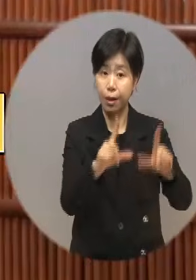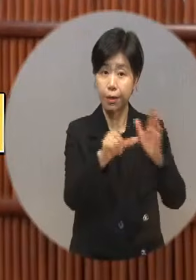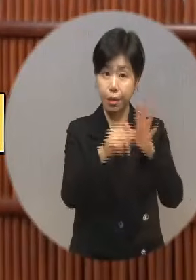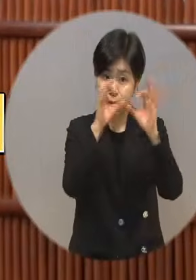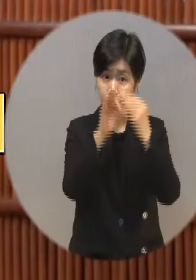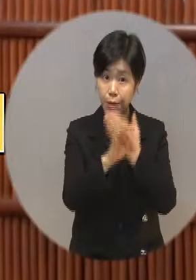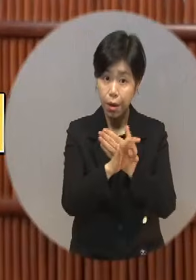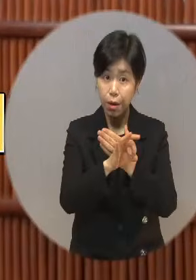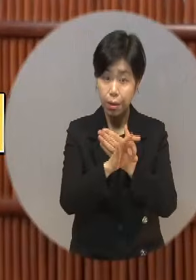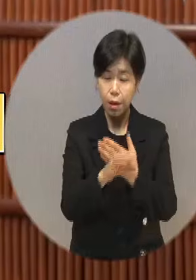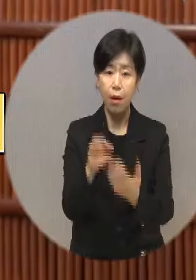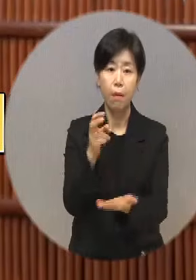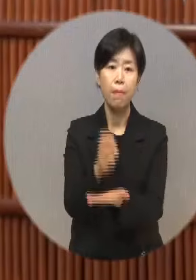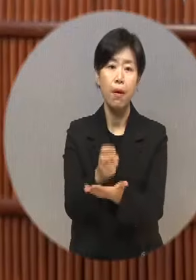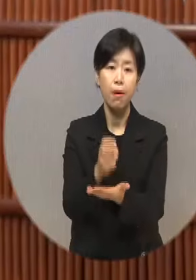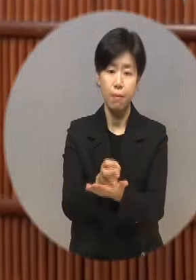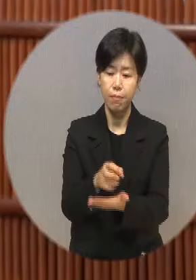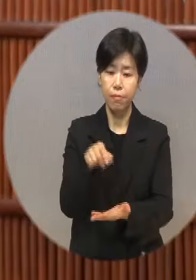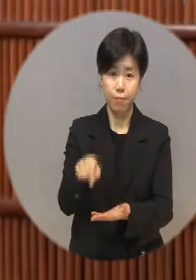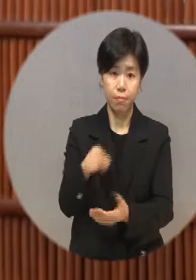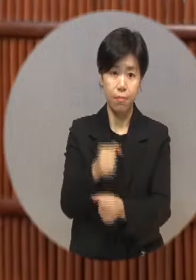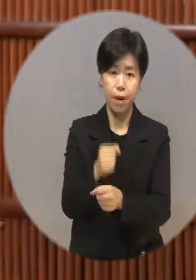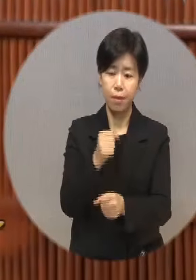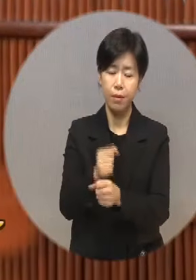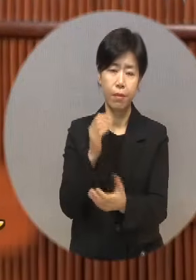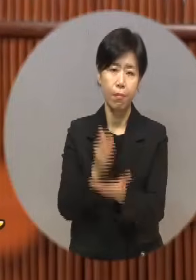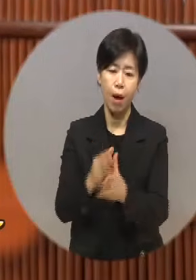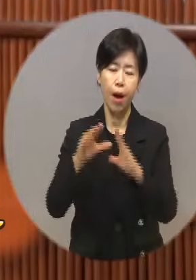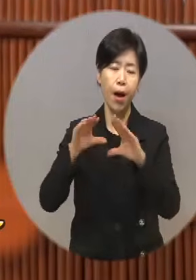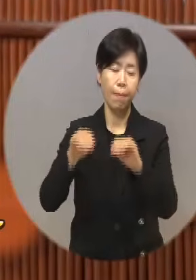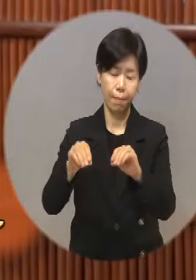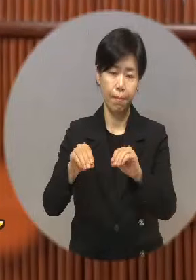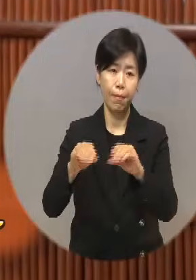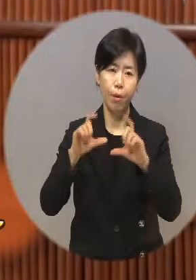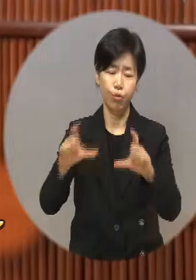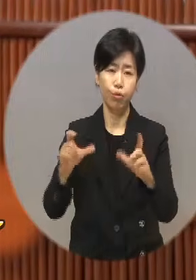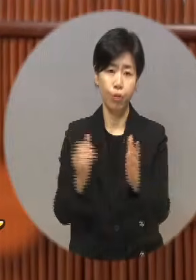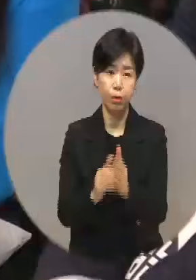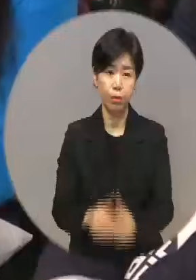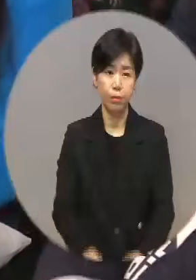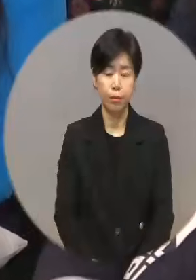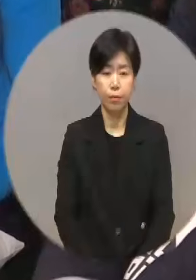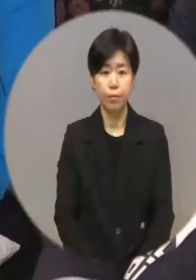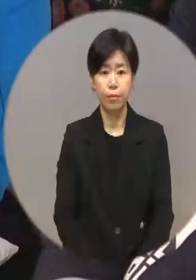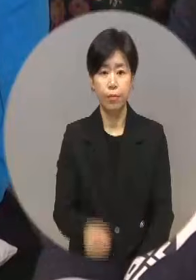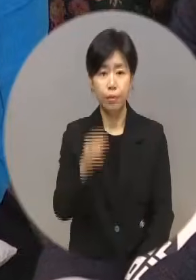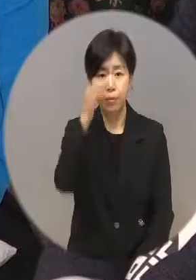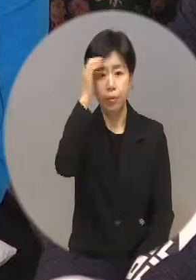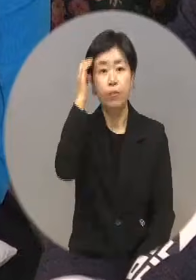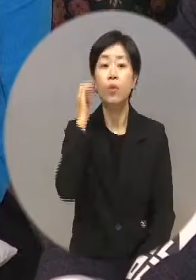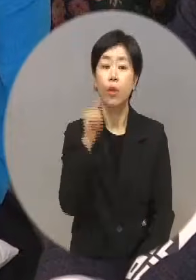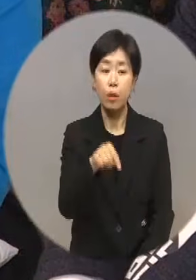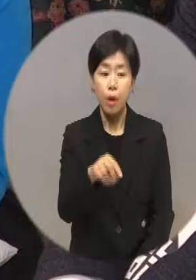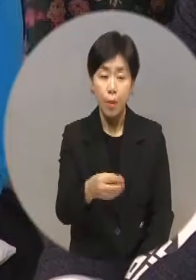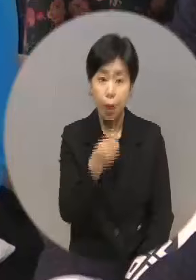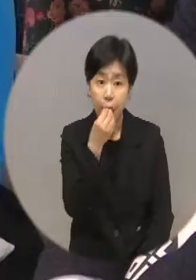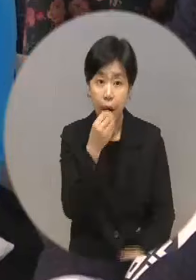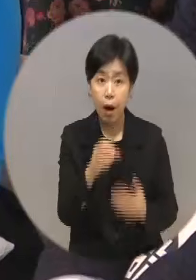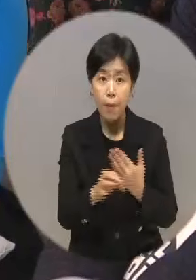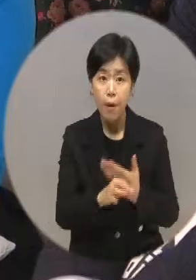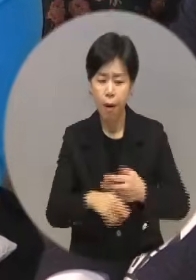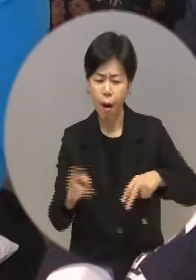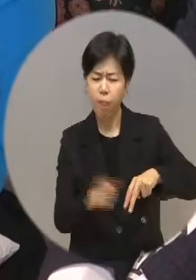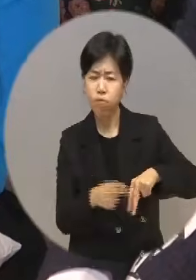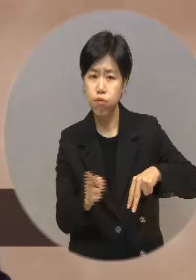형법에 금했어요. 곤장 몇 대를 친다. 약과 한 방 먹으려다가 곤장 만든 그렇죠,